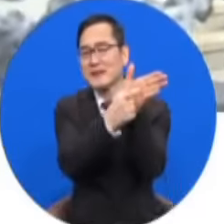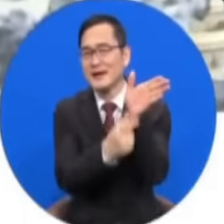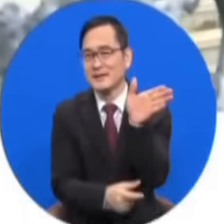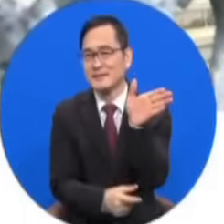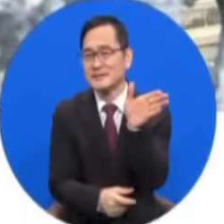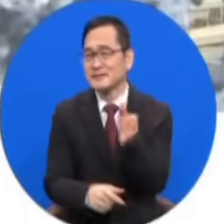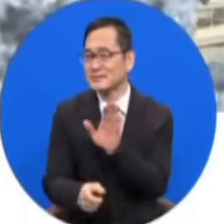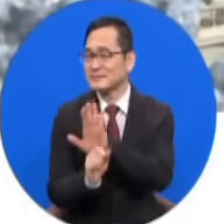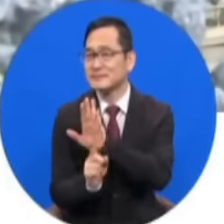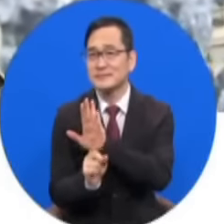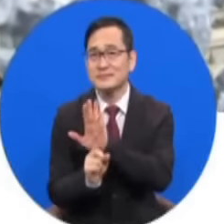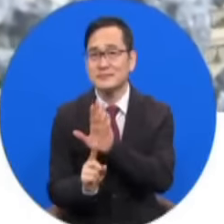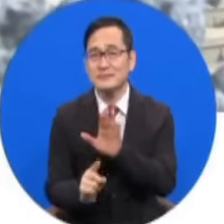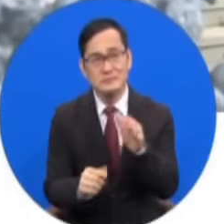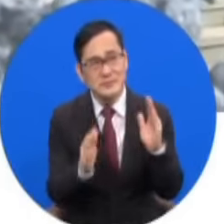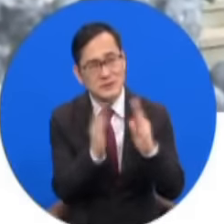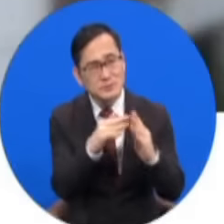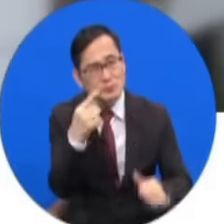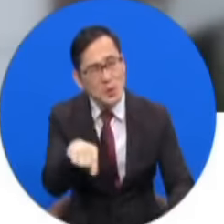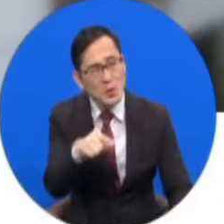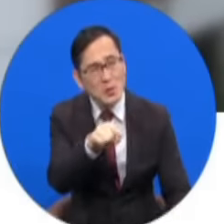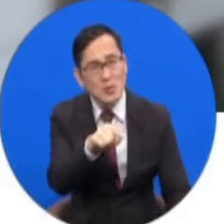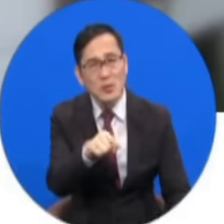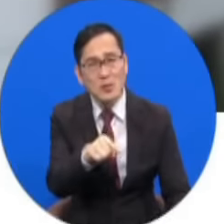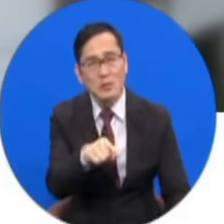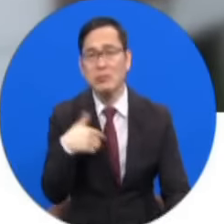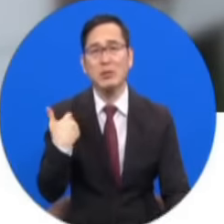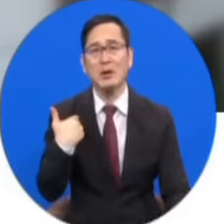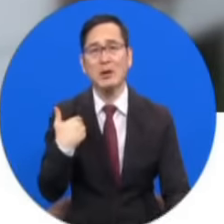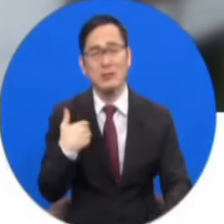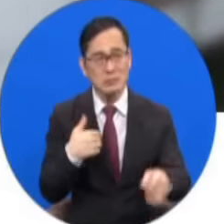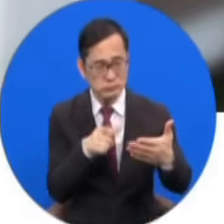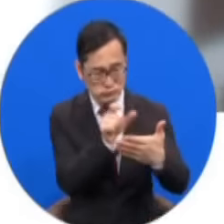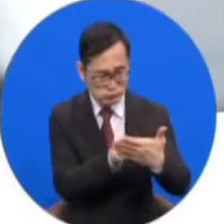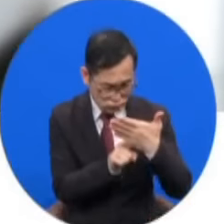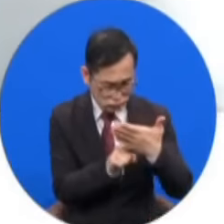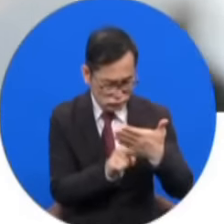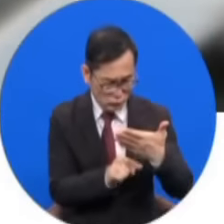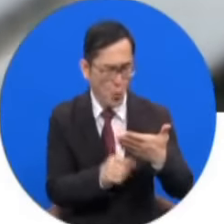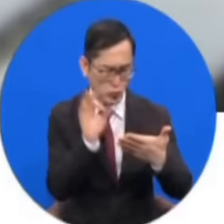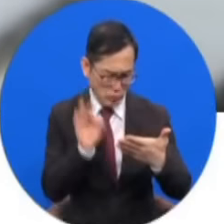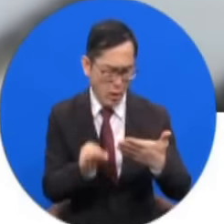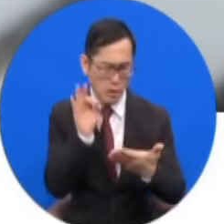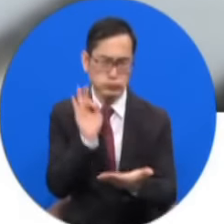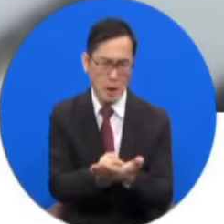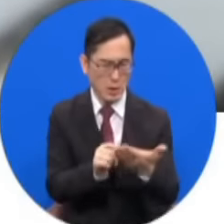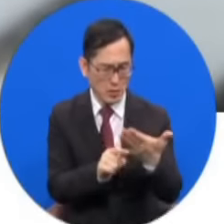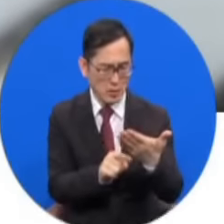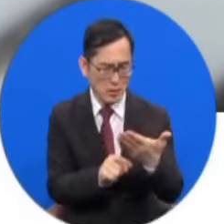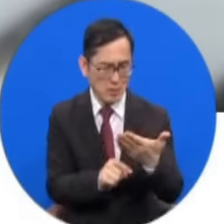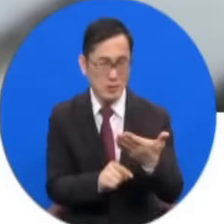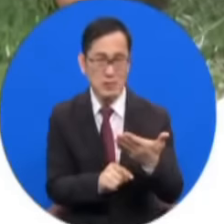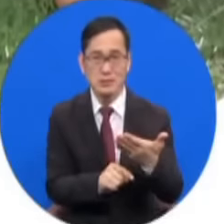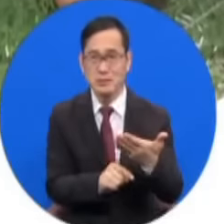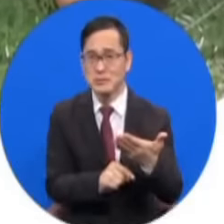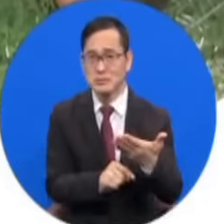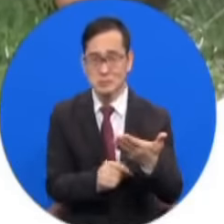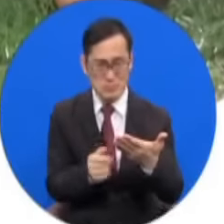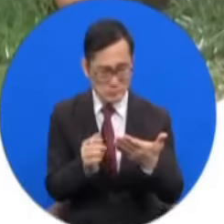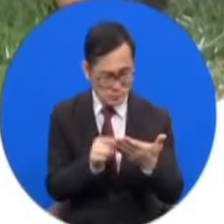때 그 집이 어떤 집인지 이용자들이 어떻게 알겠습니까 그러니까 그 집에 위생 상태는 어떤가 그다음에 그